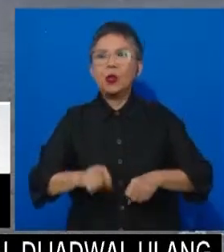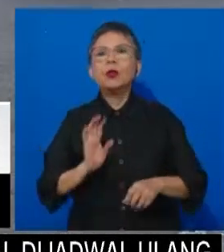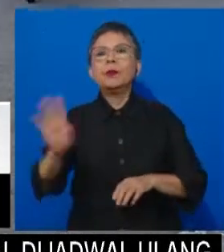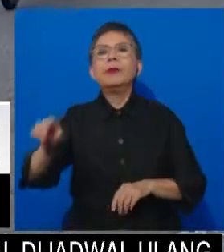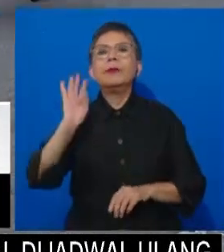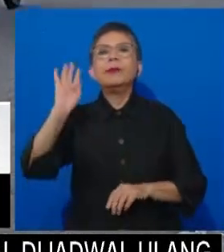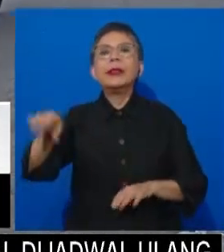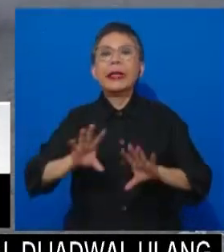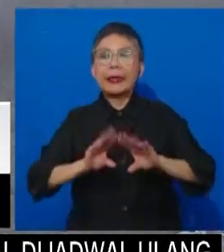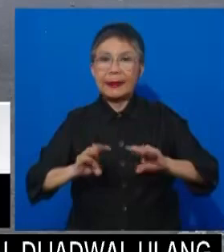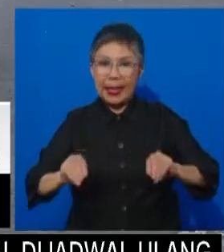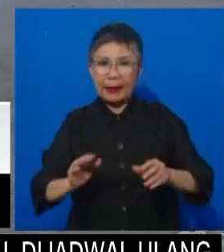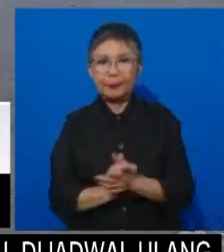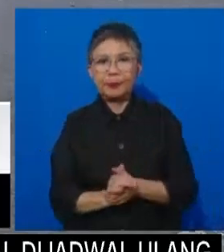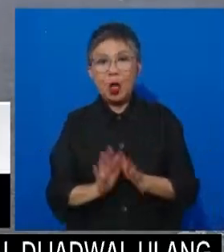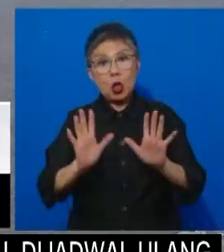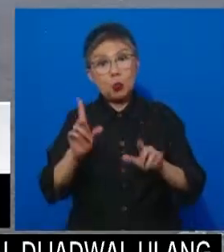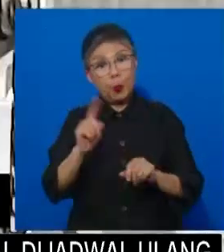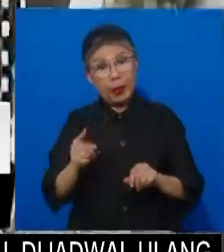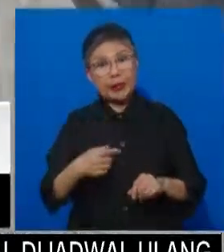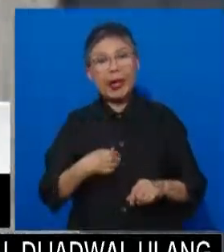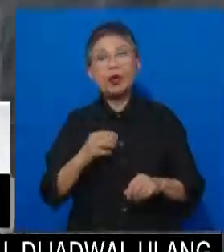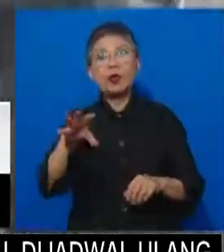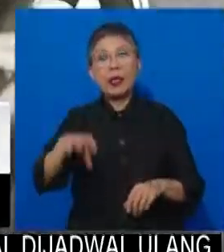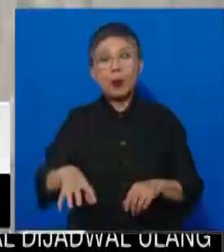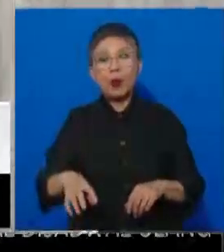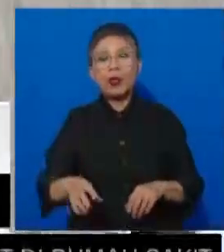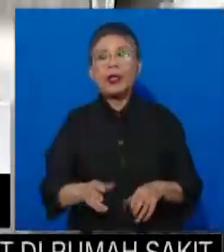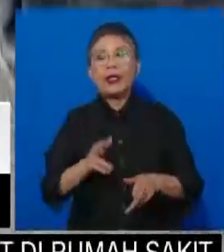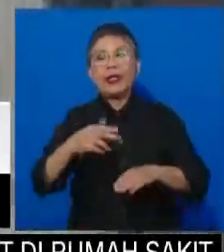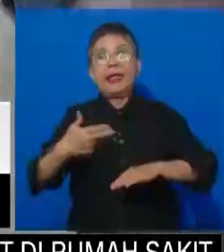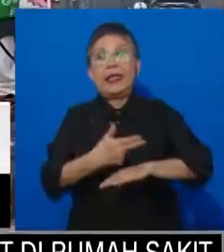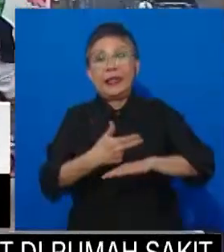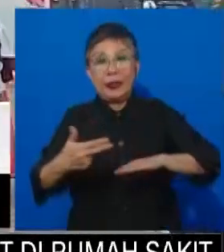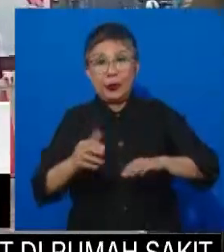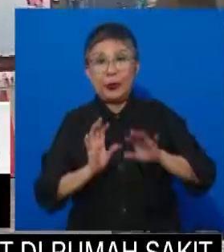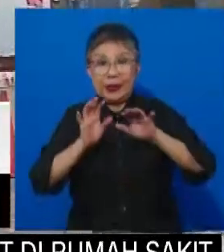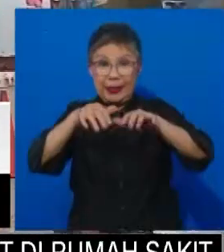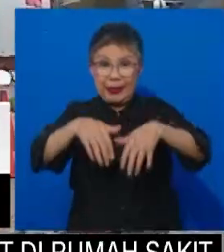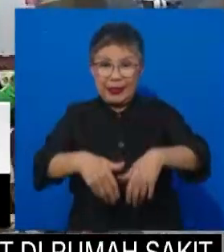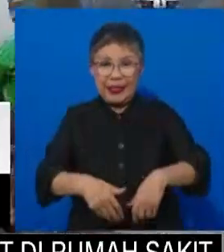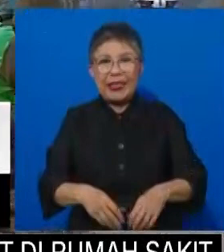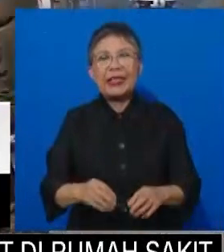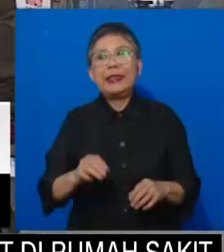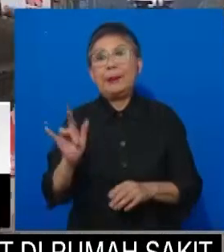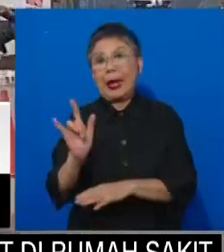ini. Kurang dari 10 menit, saya sudah tiba di stasiun Cikunir 1 kawasan Jatibening,